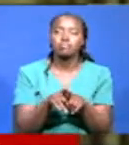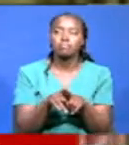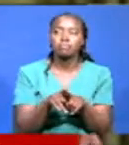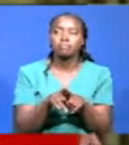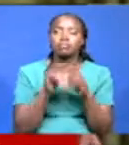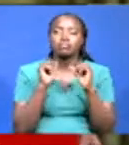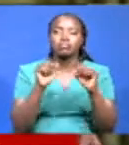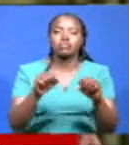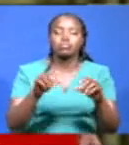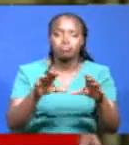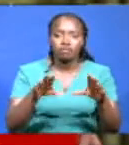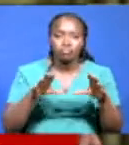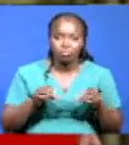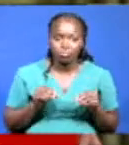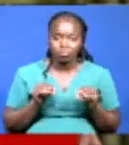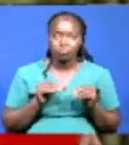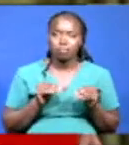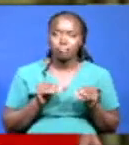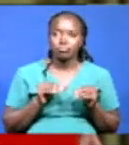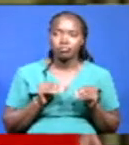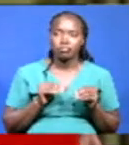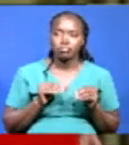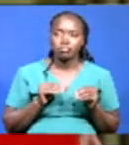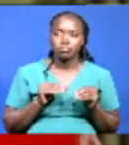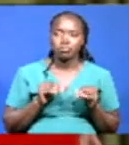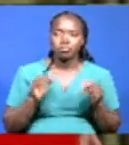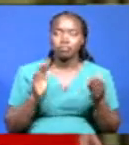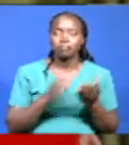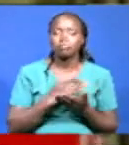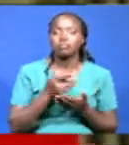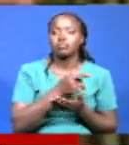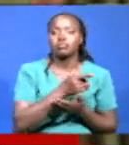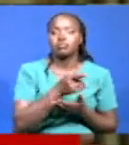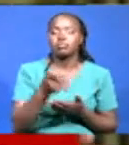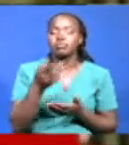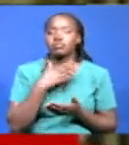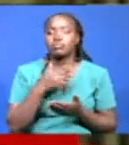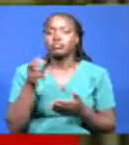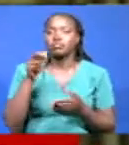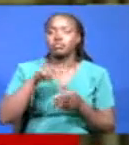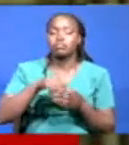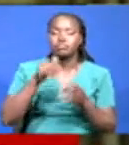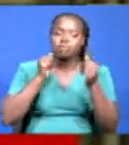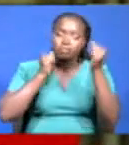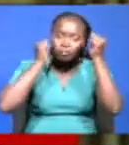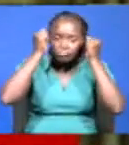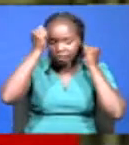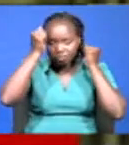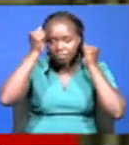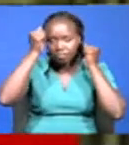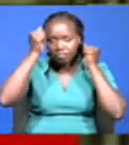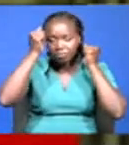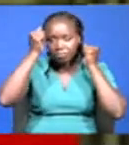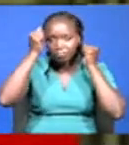amekubali ya kwamba wengine wale ambao wanasema wanataka kujumuishwa kwa jeshi